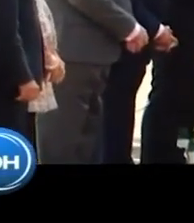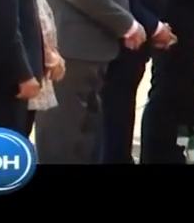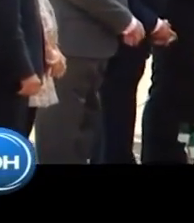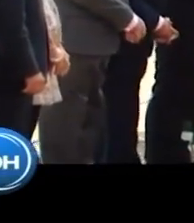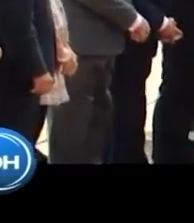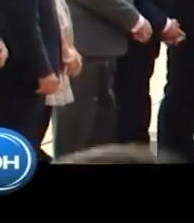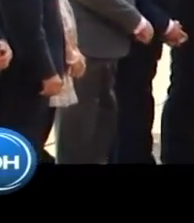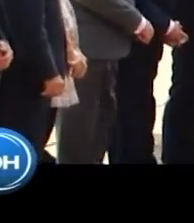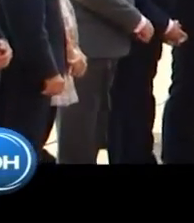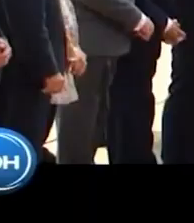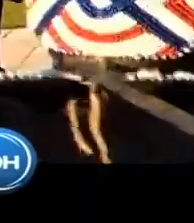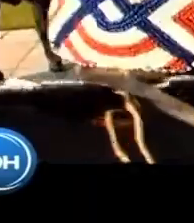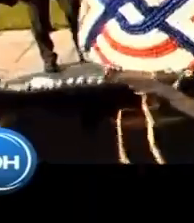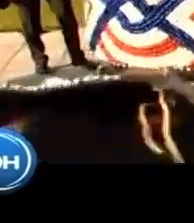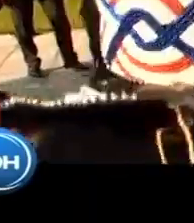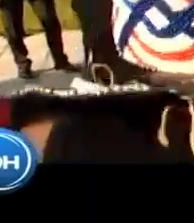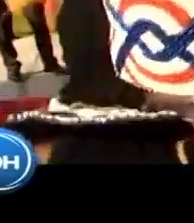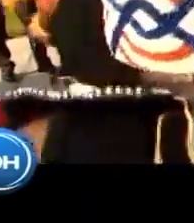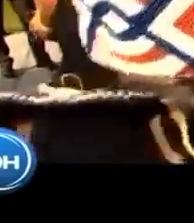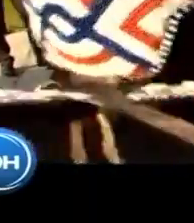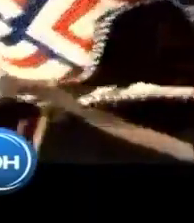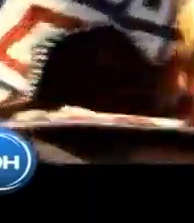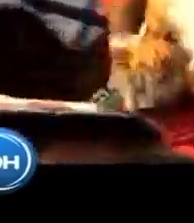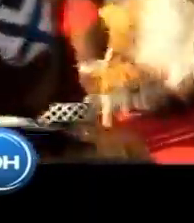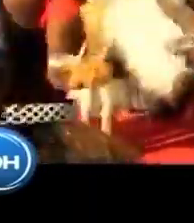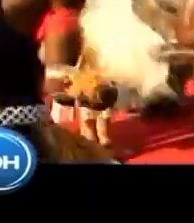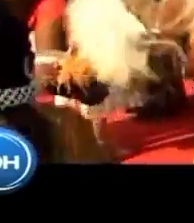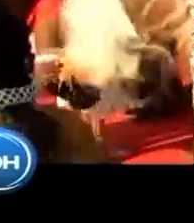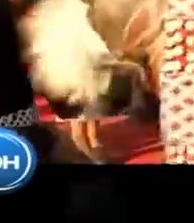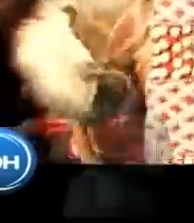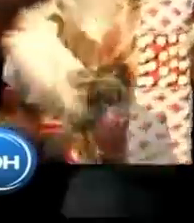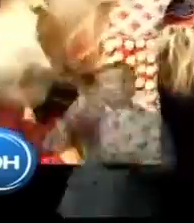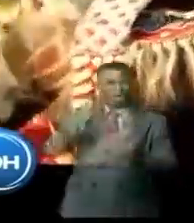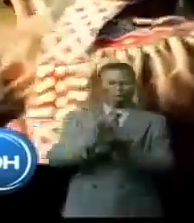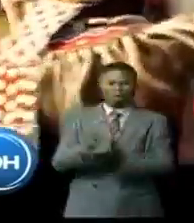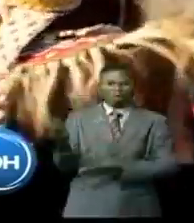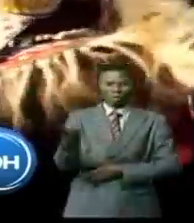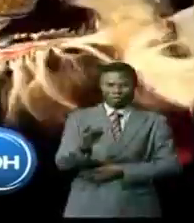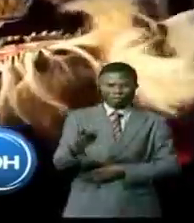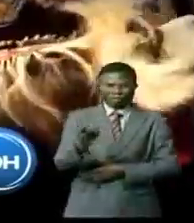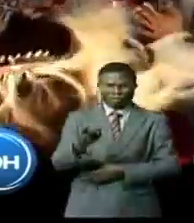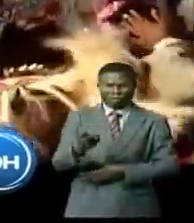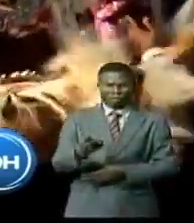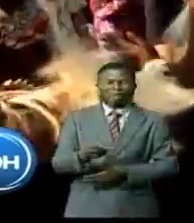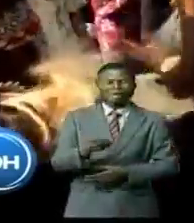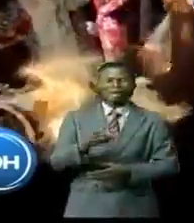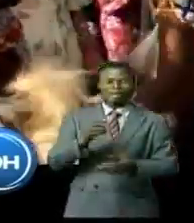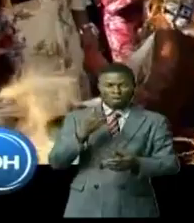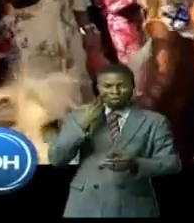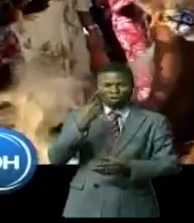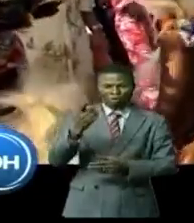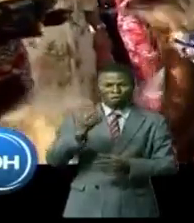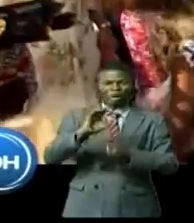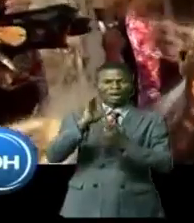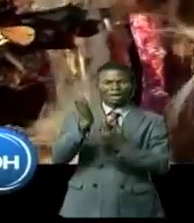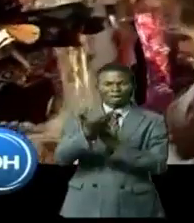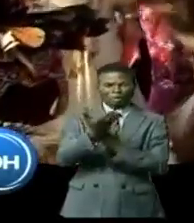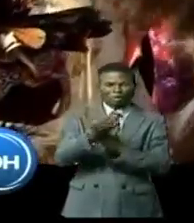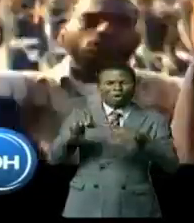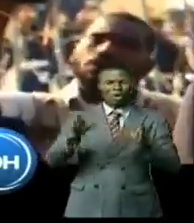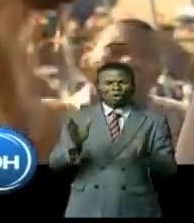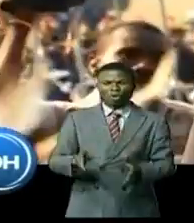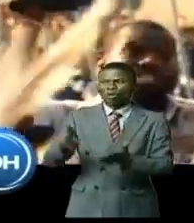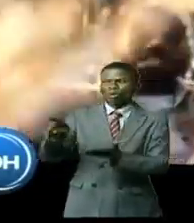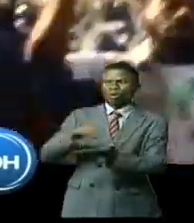vers le salon présidentiel. Le roi et la reine ont même le temps de savourer le délice de la culture congolaise que